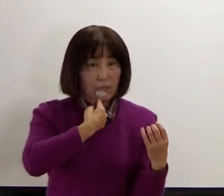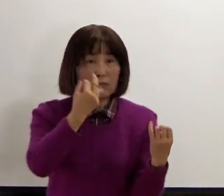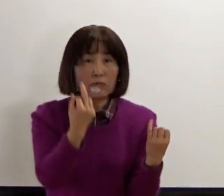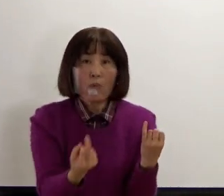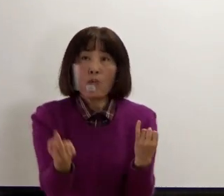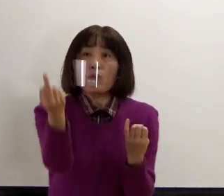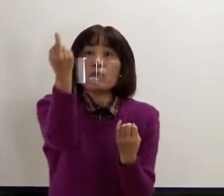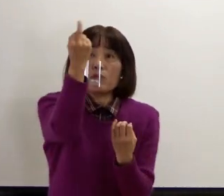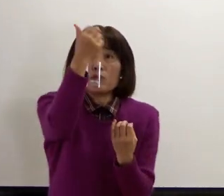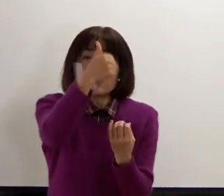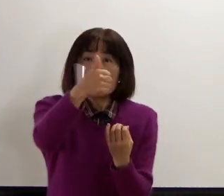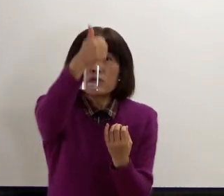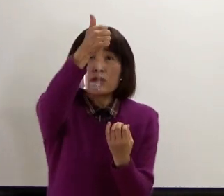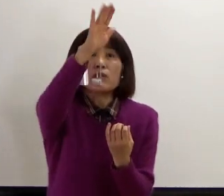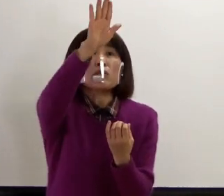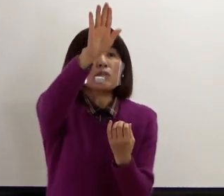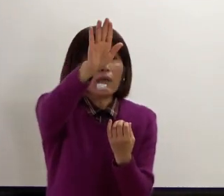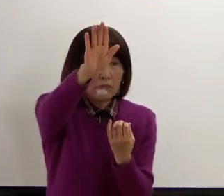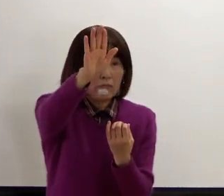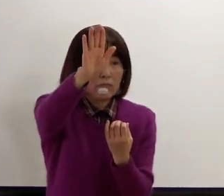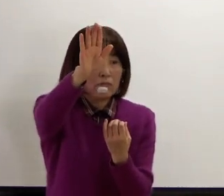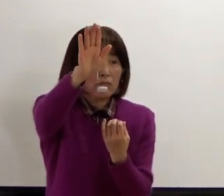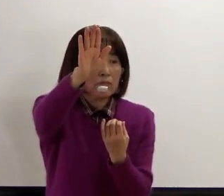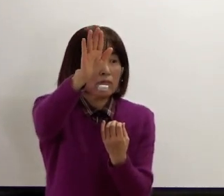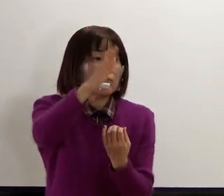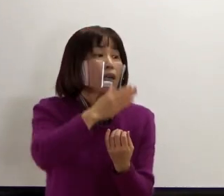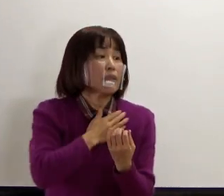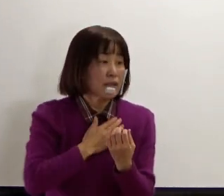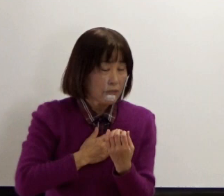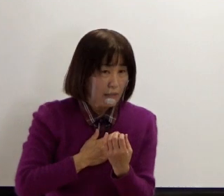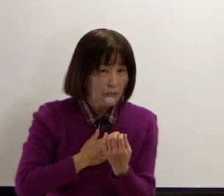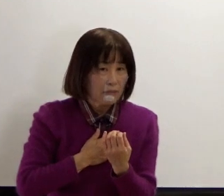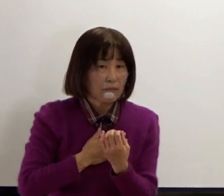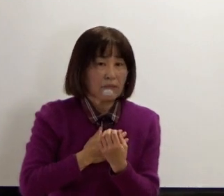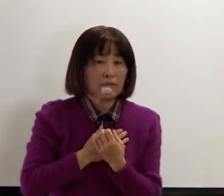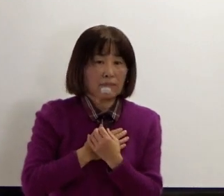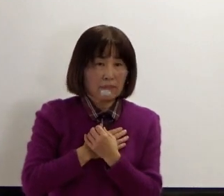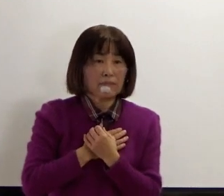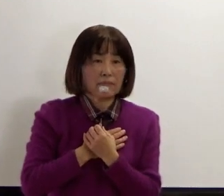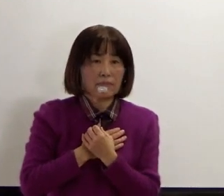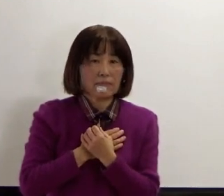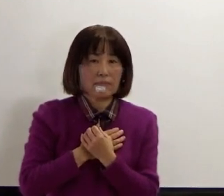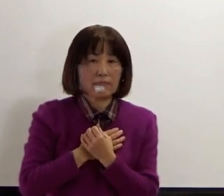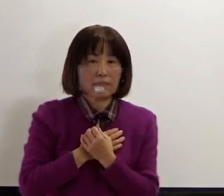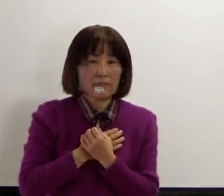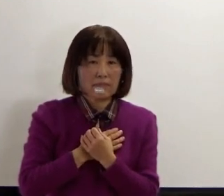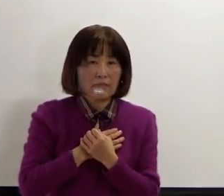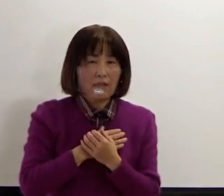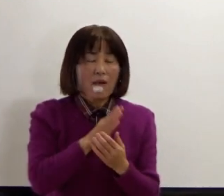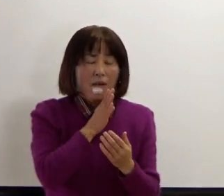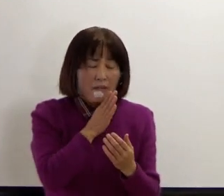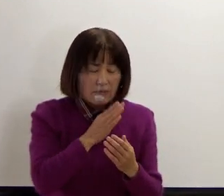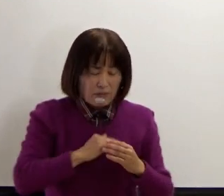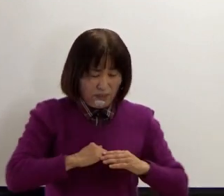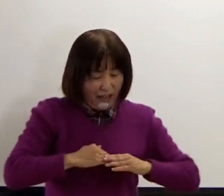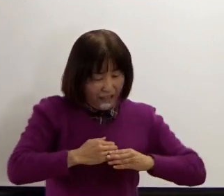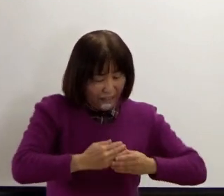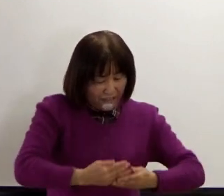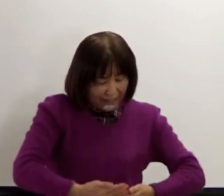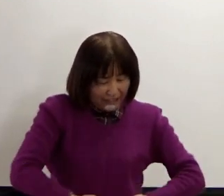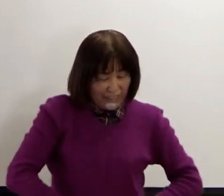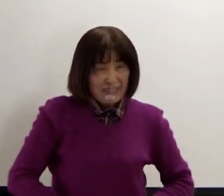ね。どういうわけでしょう、あなたの挨拶のお声を私が耳にした時、体内の子は喜んで踊りました